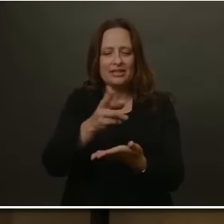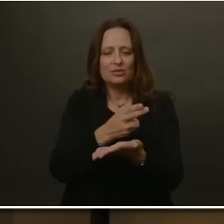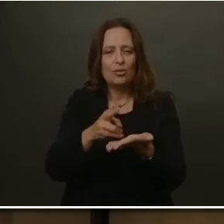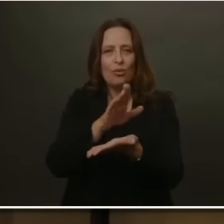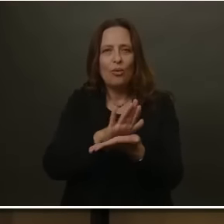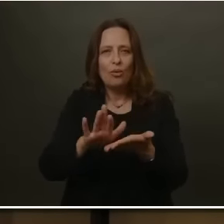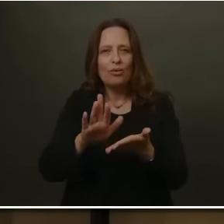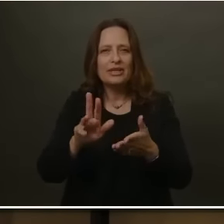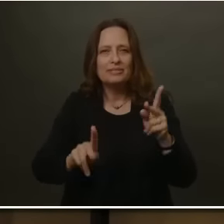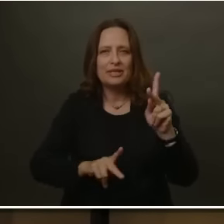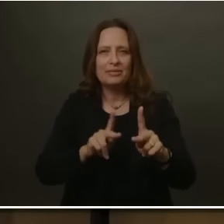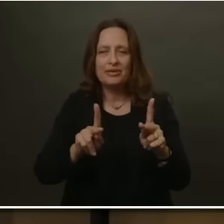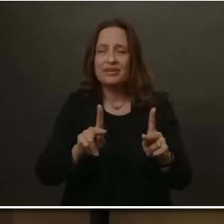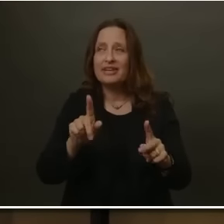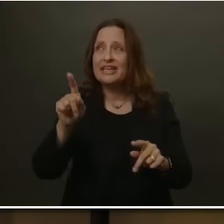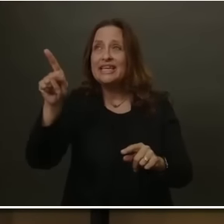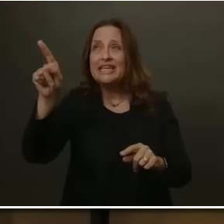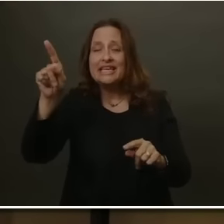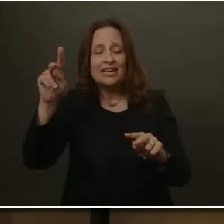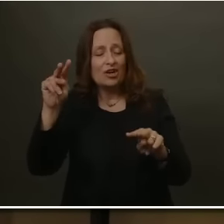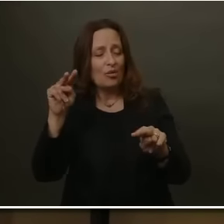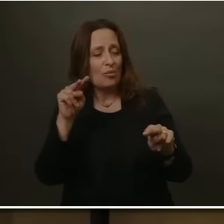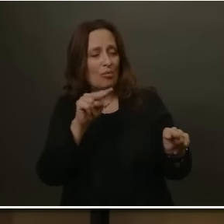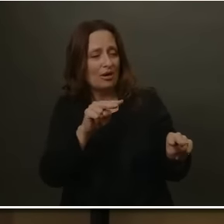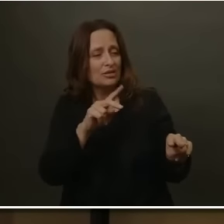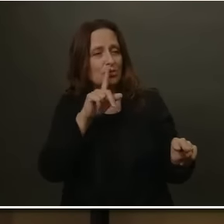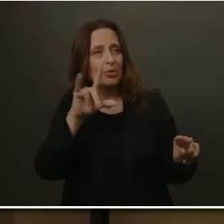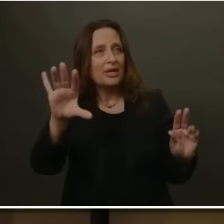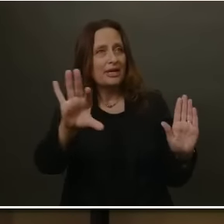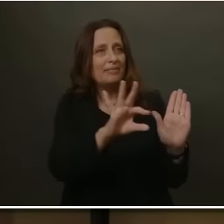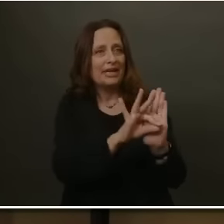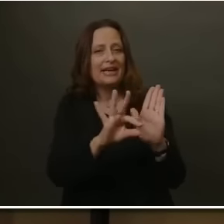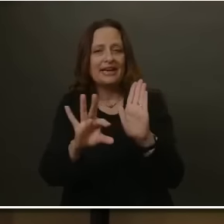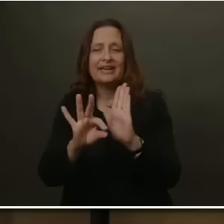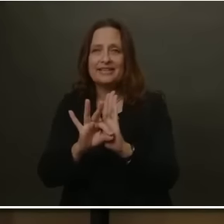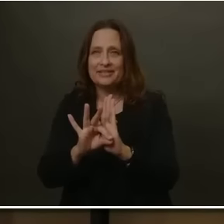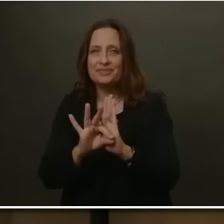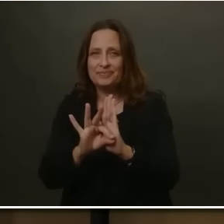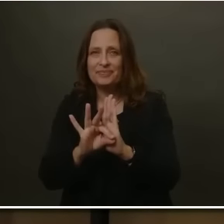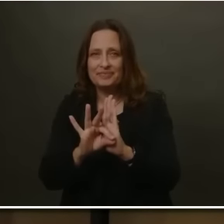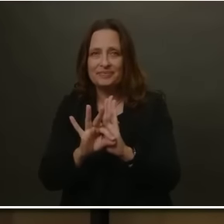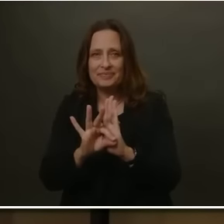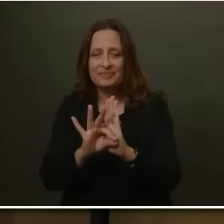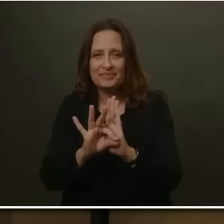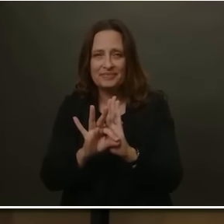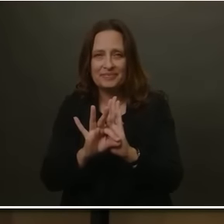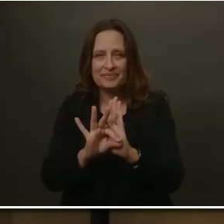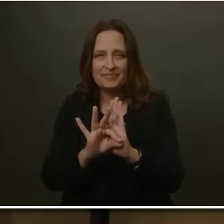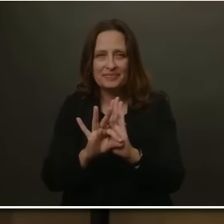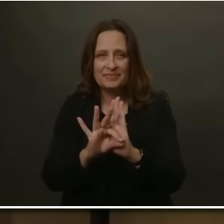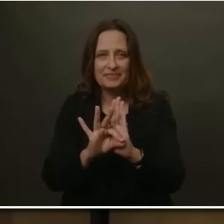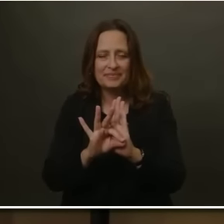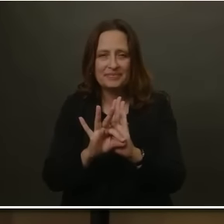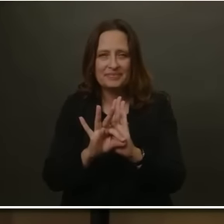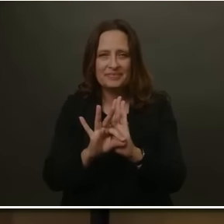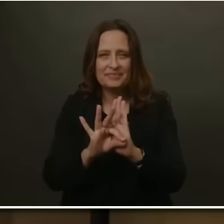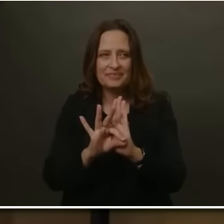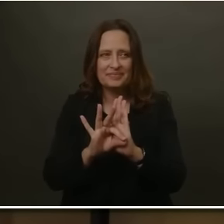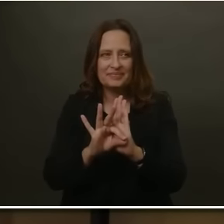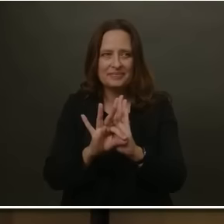kandu. Tango ura kayenga kanduit. Nui ua naipa bani da dibijin